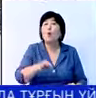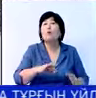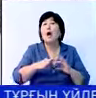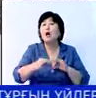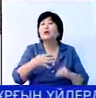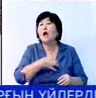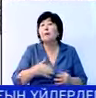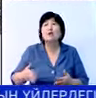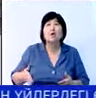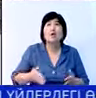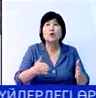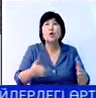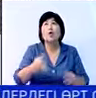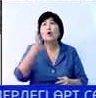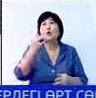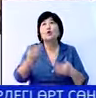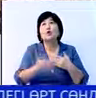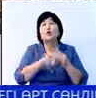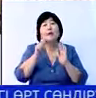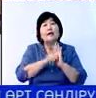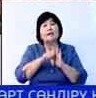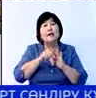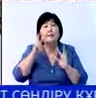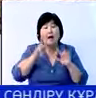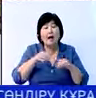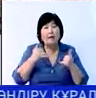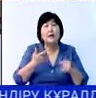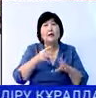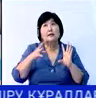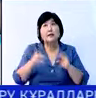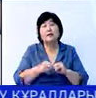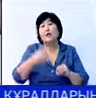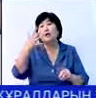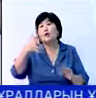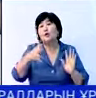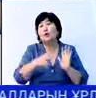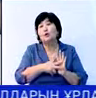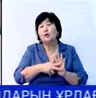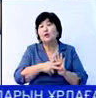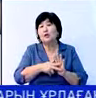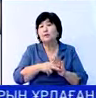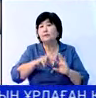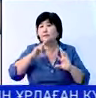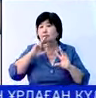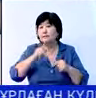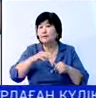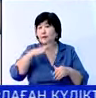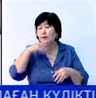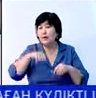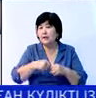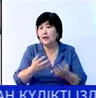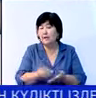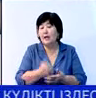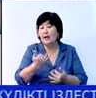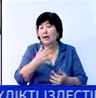аудандық маңыздағы жолдардан 400-ге жуық сынама алыпты. Нәтижесінде 58 ақау табылды жолдардан. Оның қазір кезге